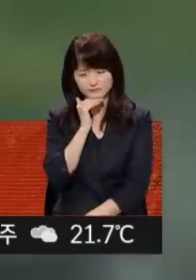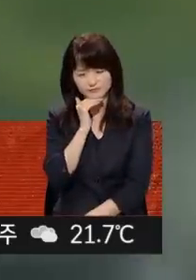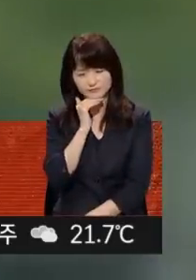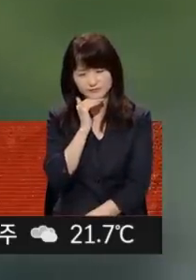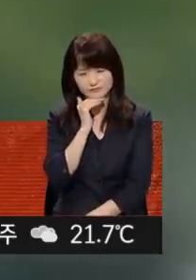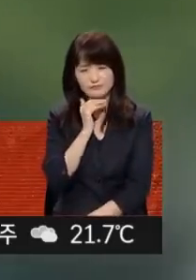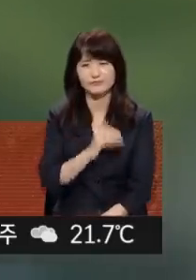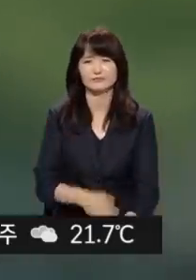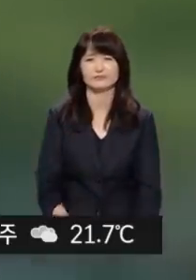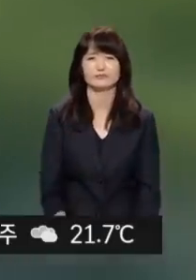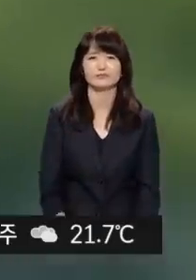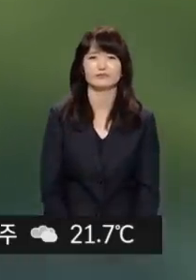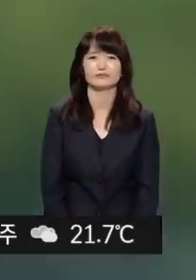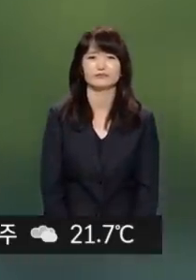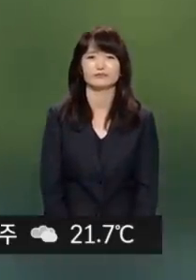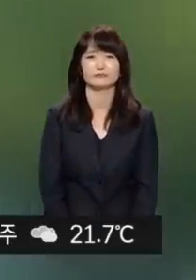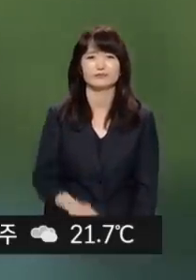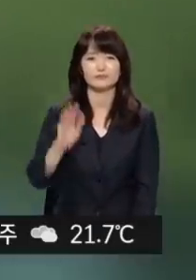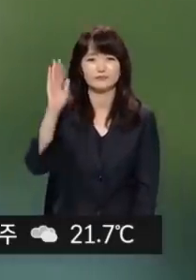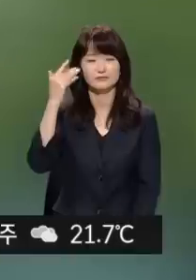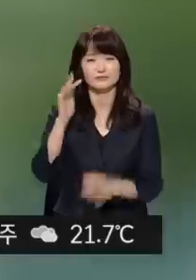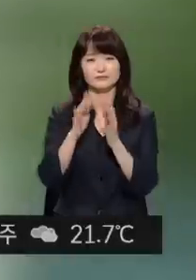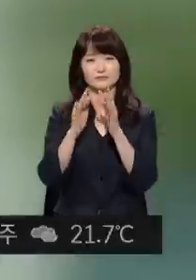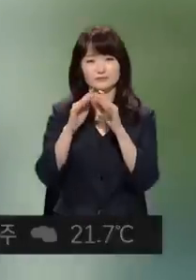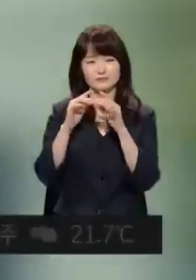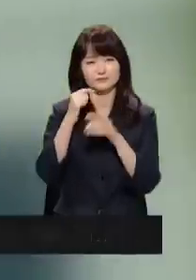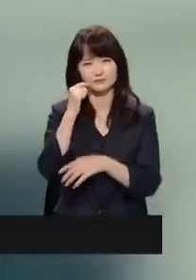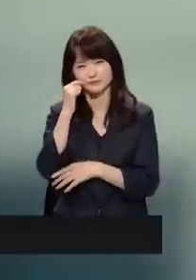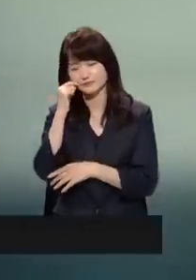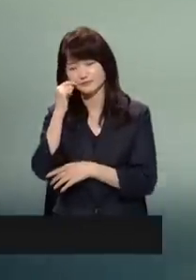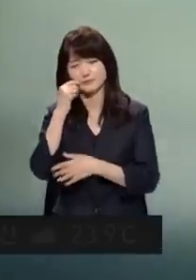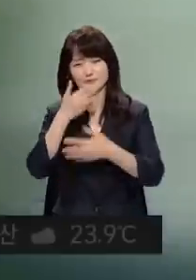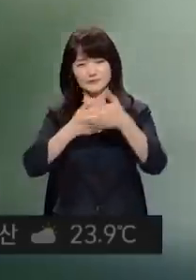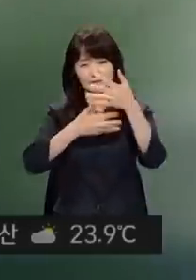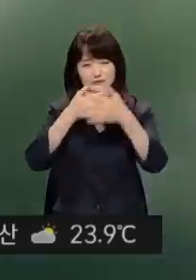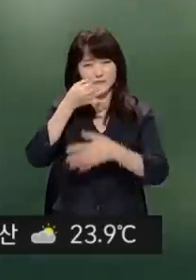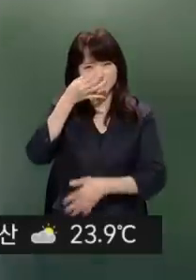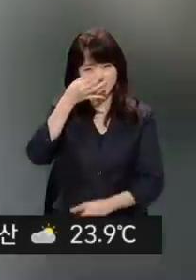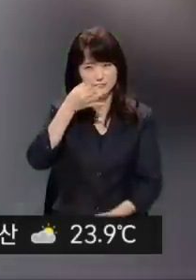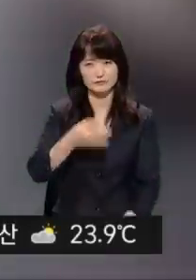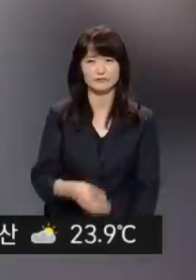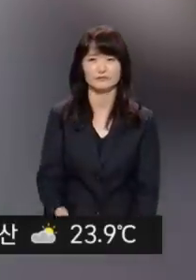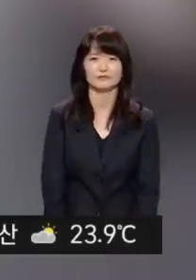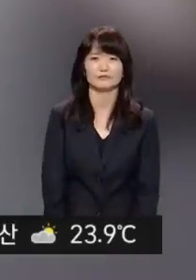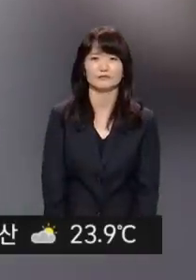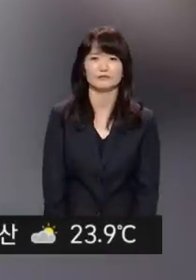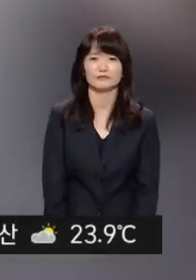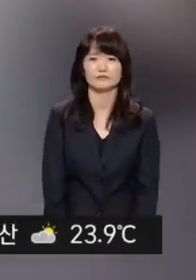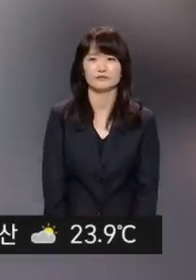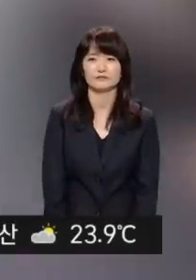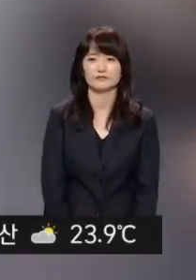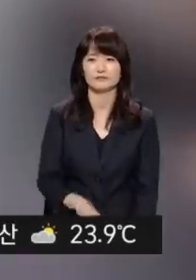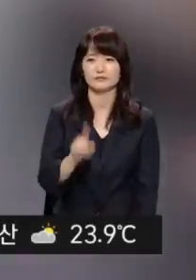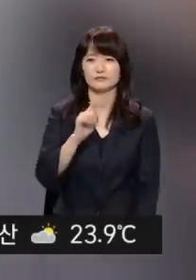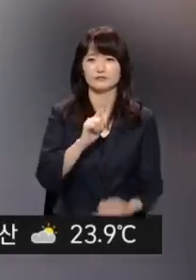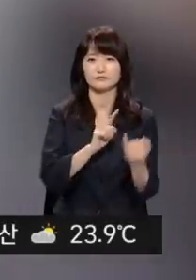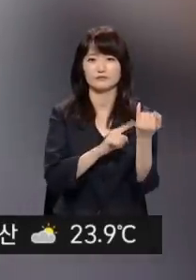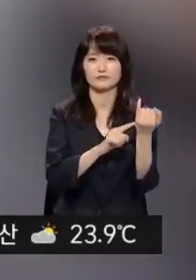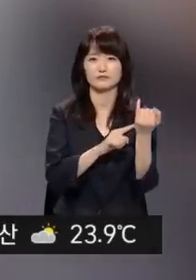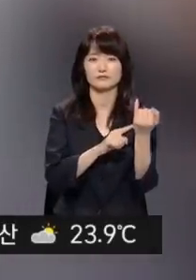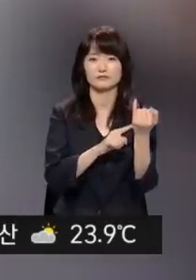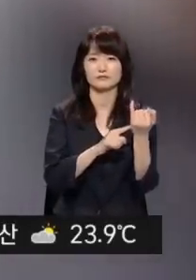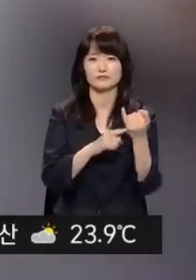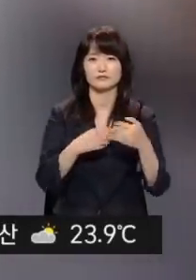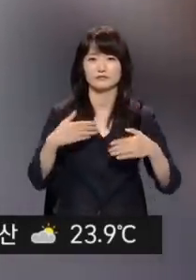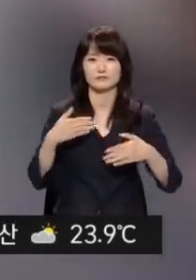알겠습니다 자 다음은 최근 온라인에서 화제가 되고 있는 영상 함께 보시죠 한 여성이 목욕